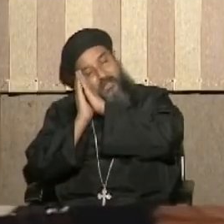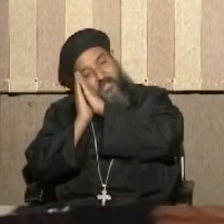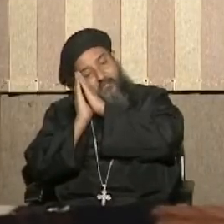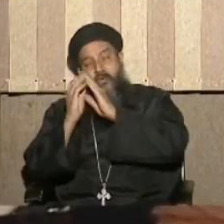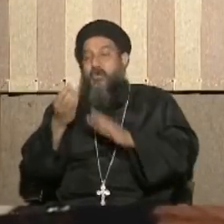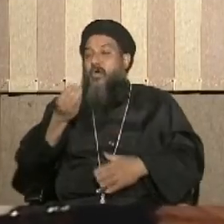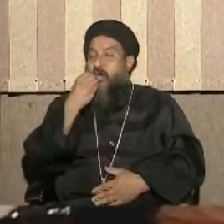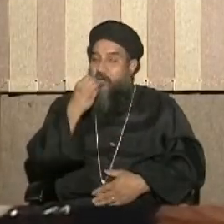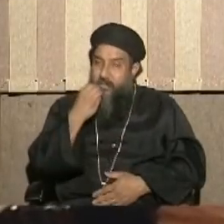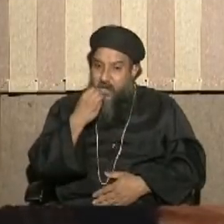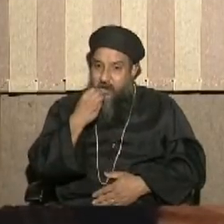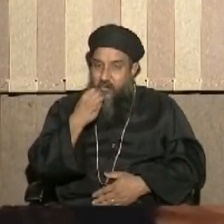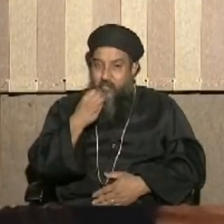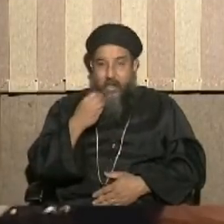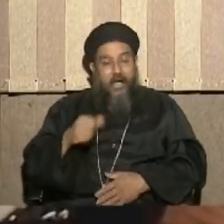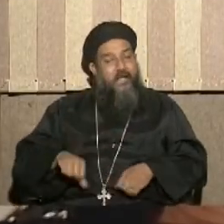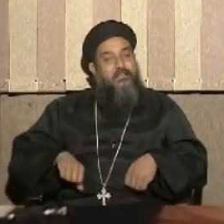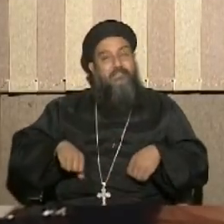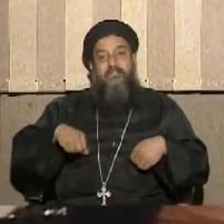بياكلوا